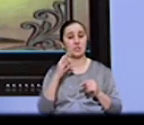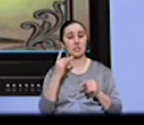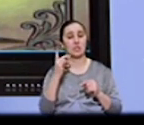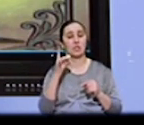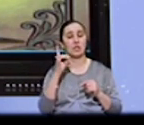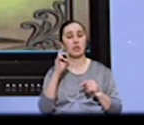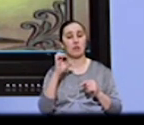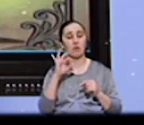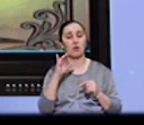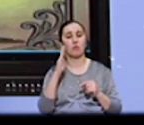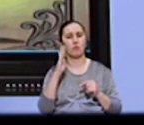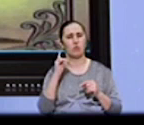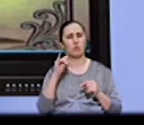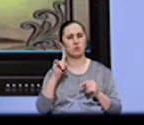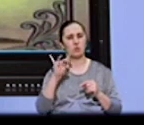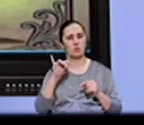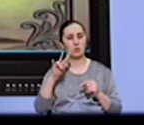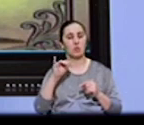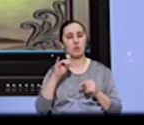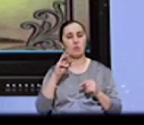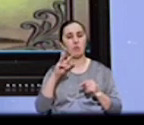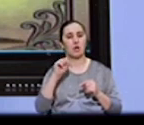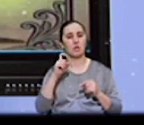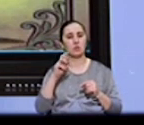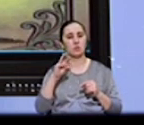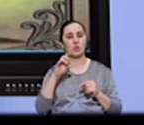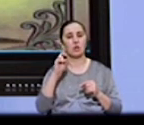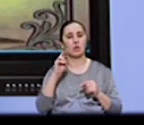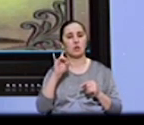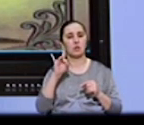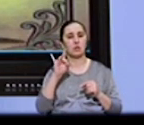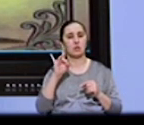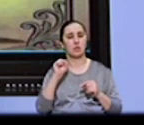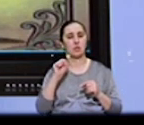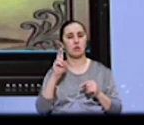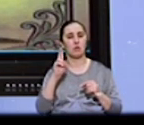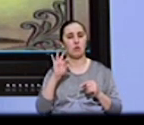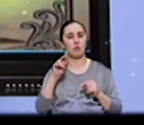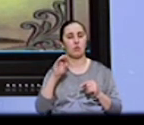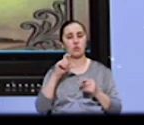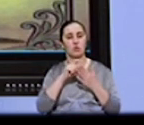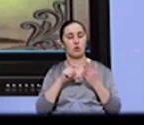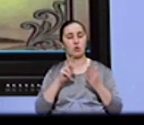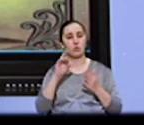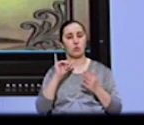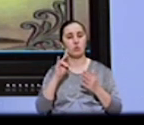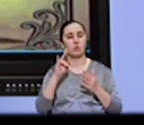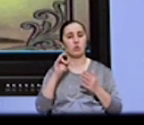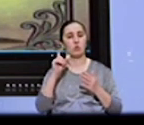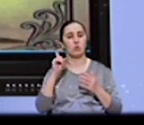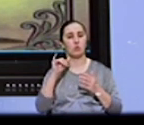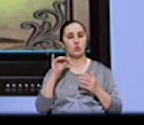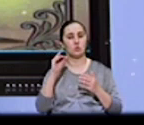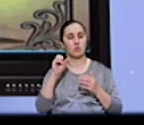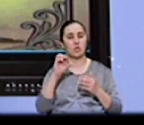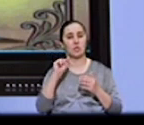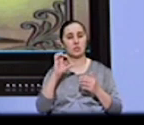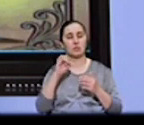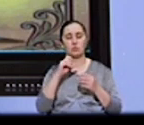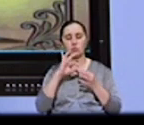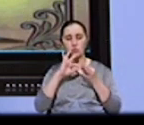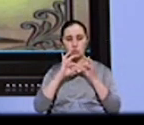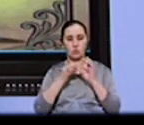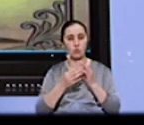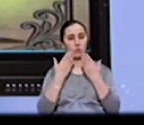Navoiy, Fuzuli, Maxtumquli va Qoraqalpoq shoiri Kunxo'ja asarlarini